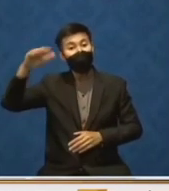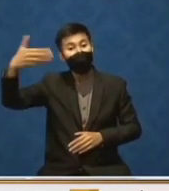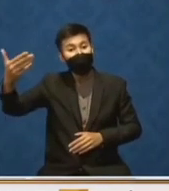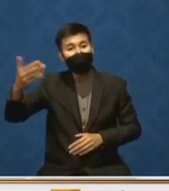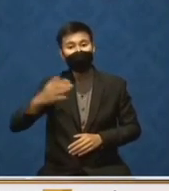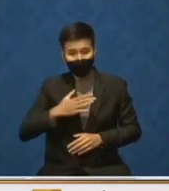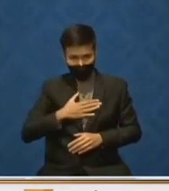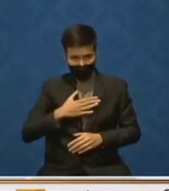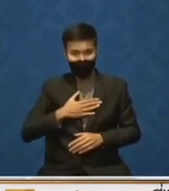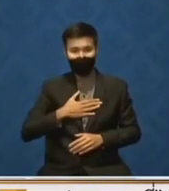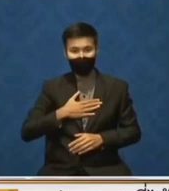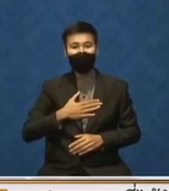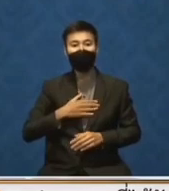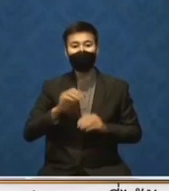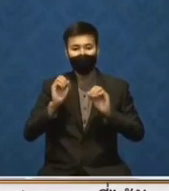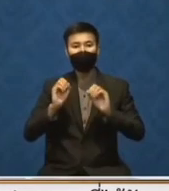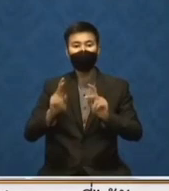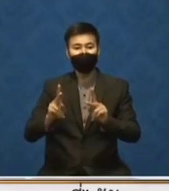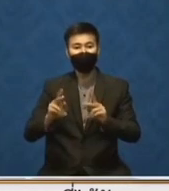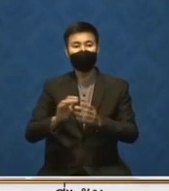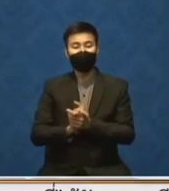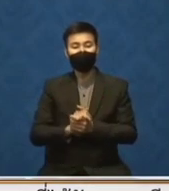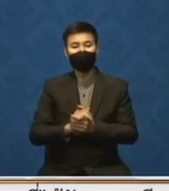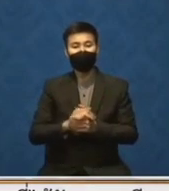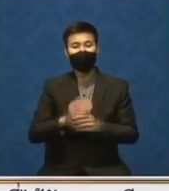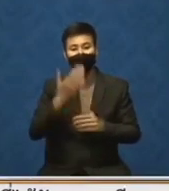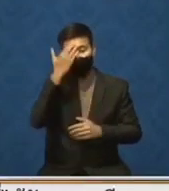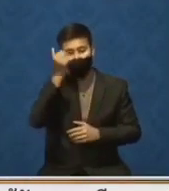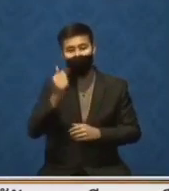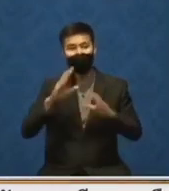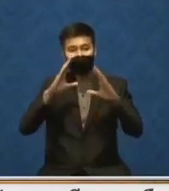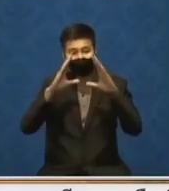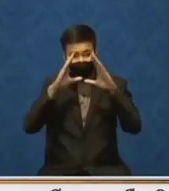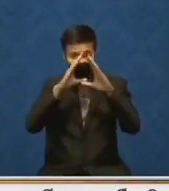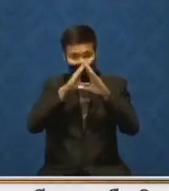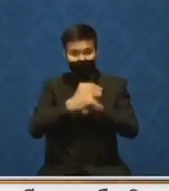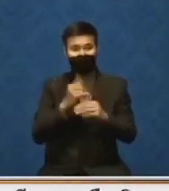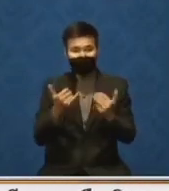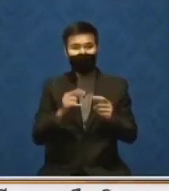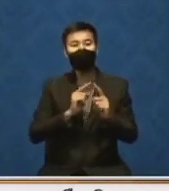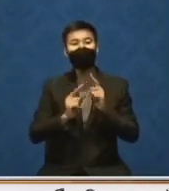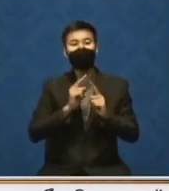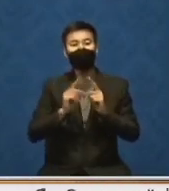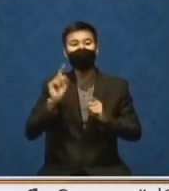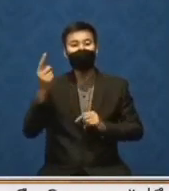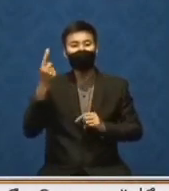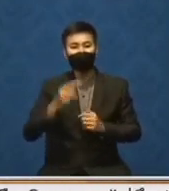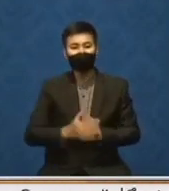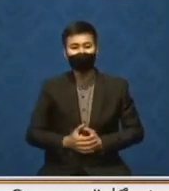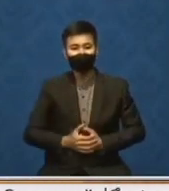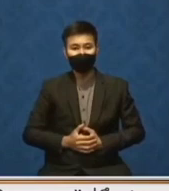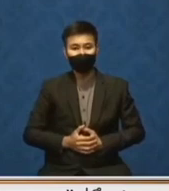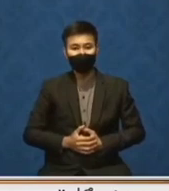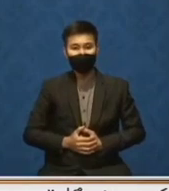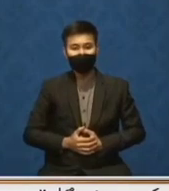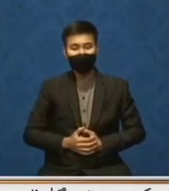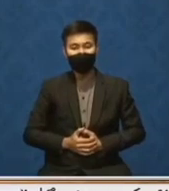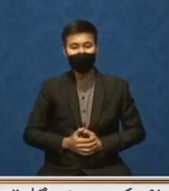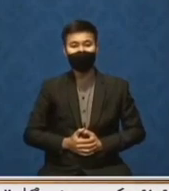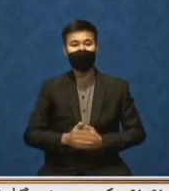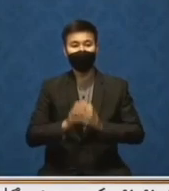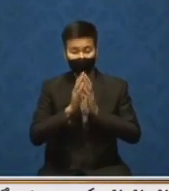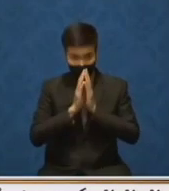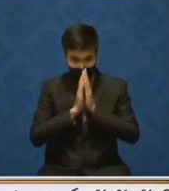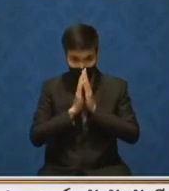okครับไม่มีปัญหาอะไรครับก็ถือว่าเดี๋ยวคืนนี้เราก็ได้พูดกันทุกคนกับท่านครับจบแล้วครับจับนะครับเจอต่อครับกับเรียนท่านประธานสภา